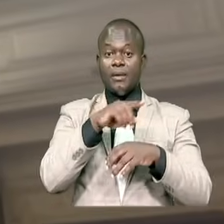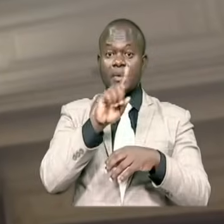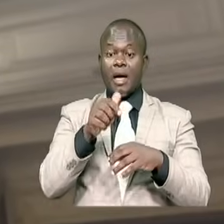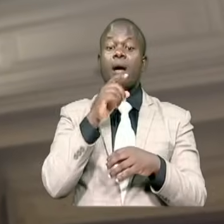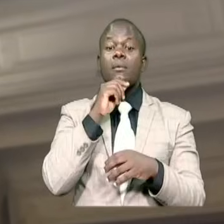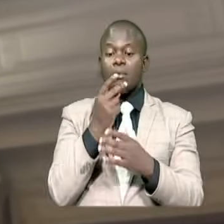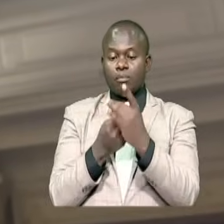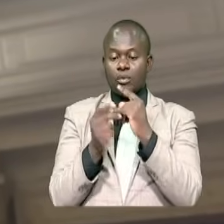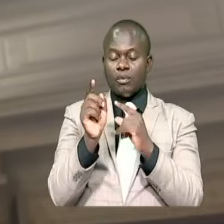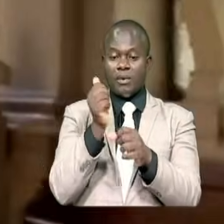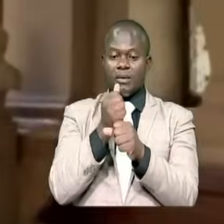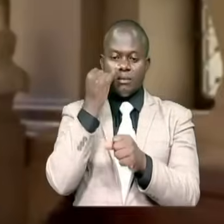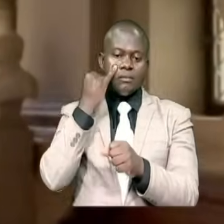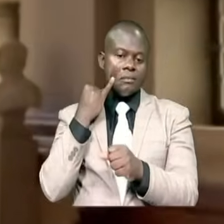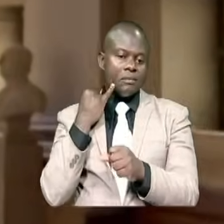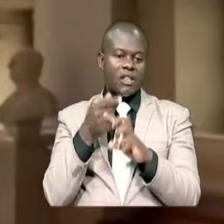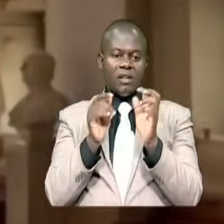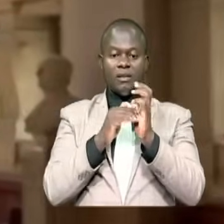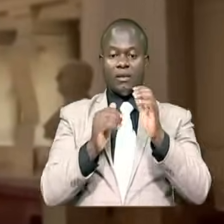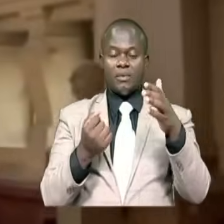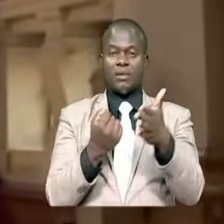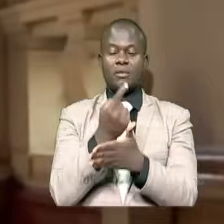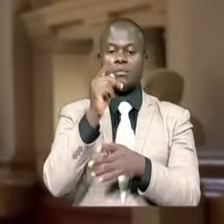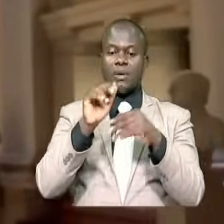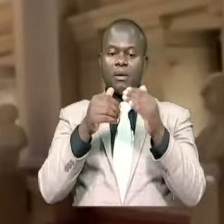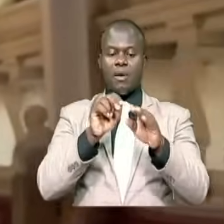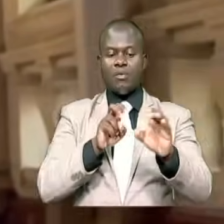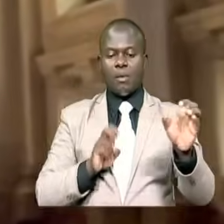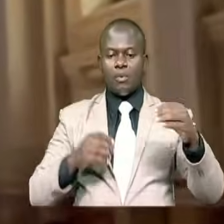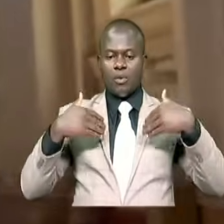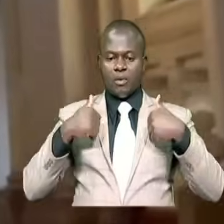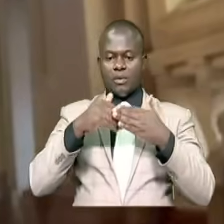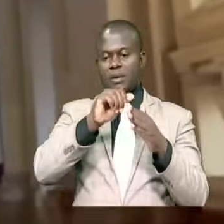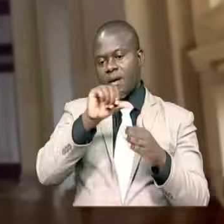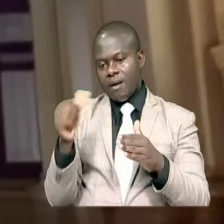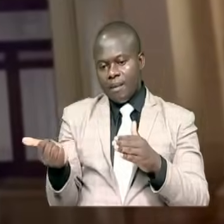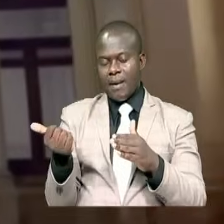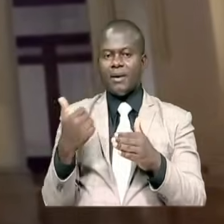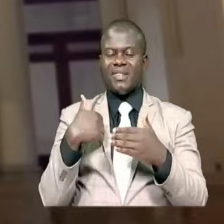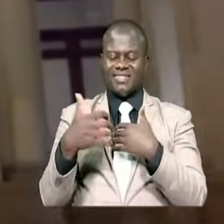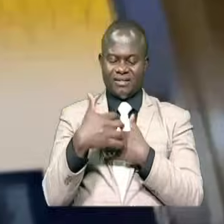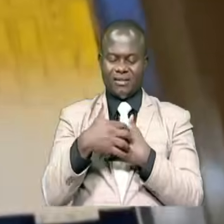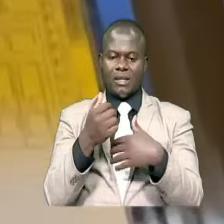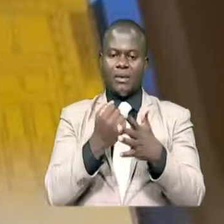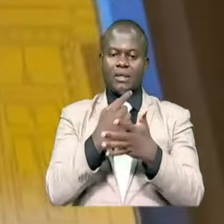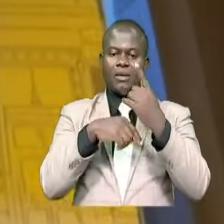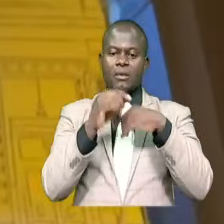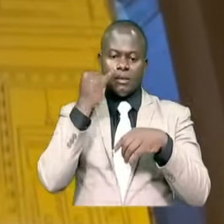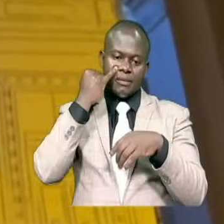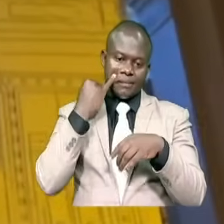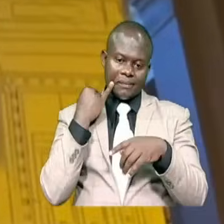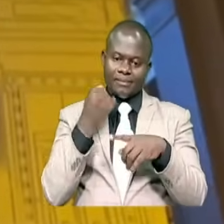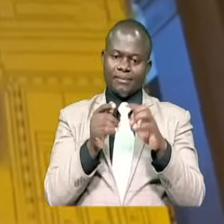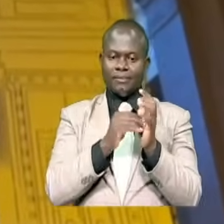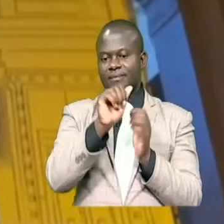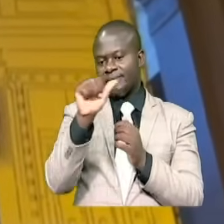bombi bakoze bikomeye, ndetse ko byatumye abantu bamburwa ubuzima, abandi bagira ibikomere by'abateye ubumuga bukomeye, ndetse